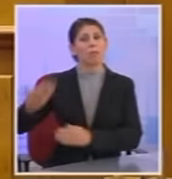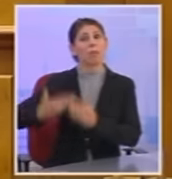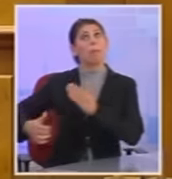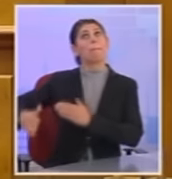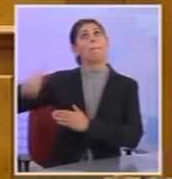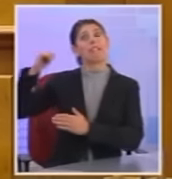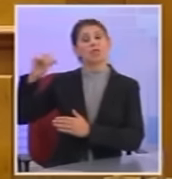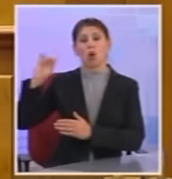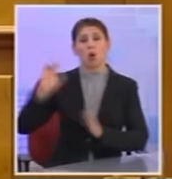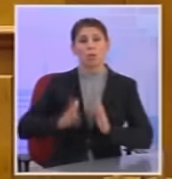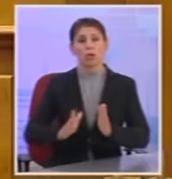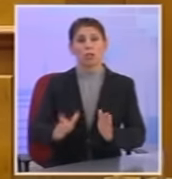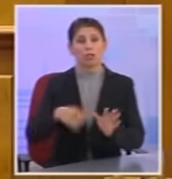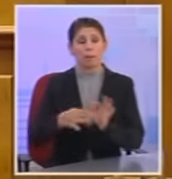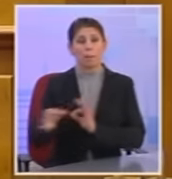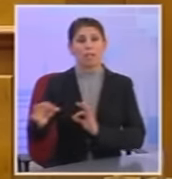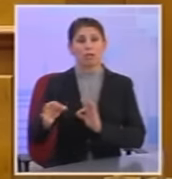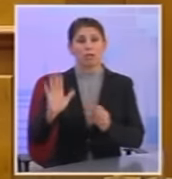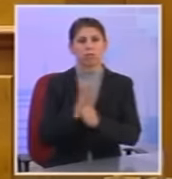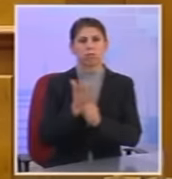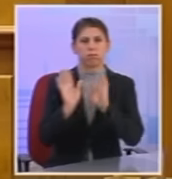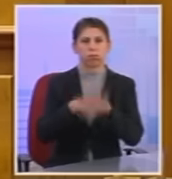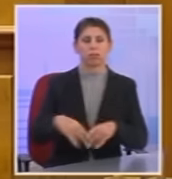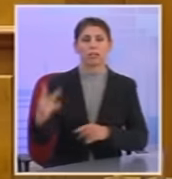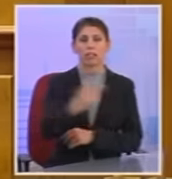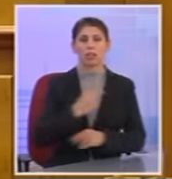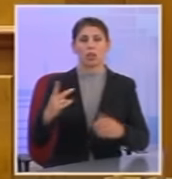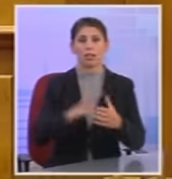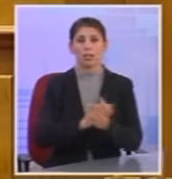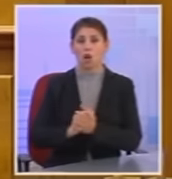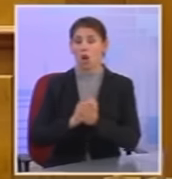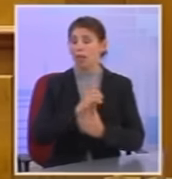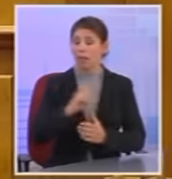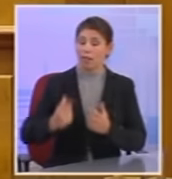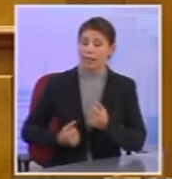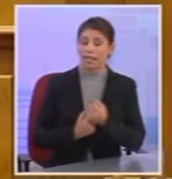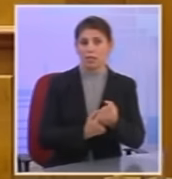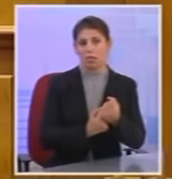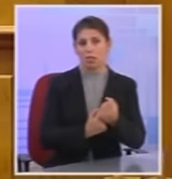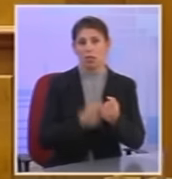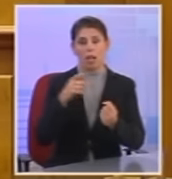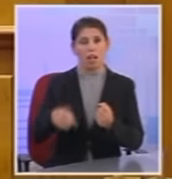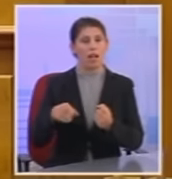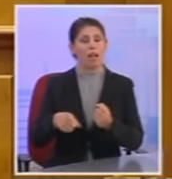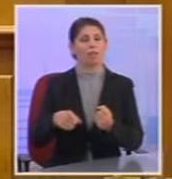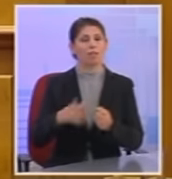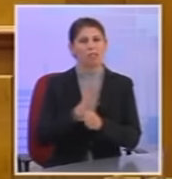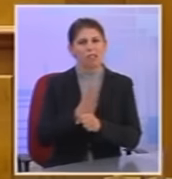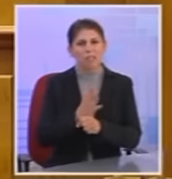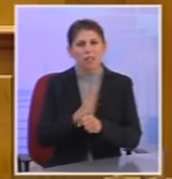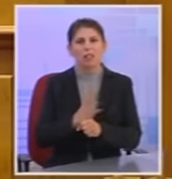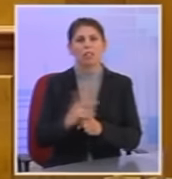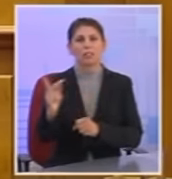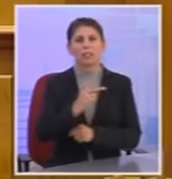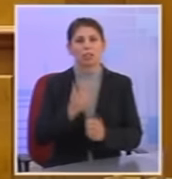πάνε μπροστά. Είναι μέτρα που αποδομούν την κοινωνική συνοχή, δεν την ενισχύουν. Είναι μέτρα που διαβρώνουν την κοινωνική